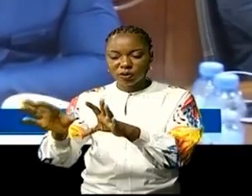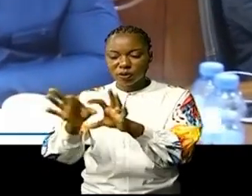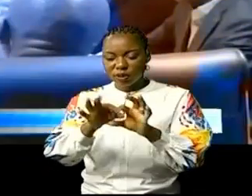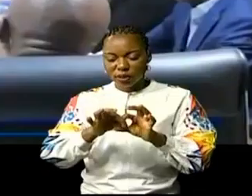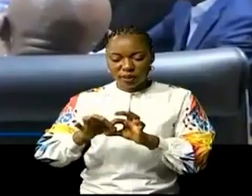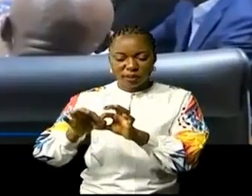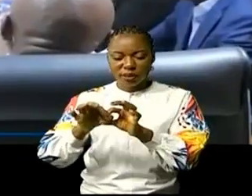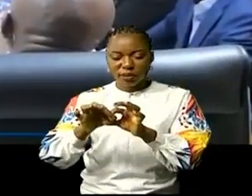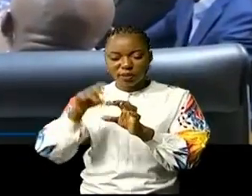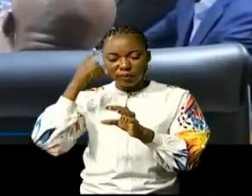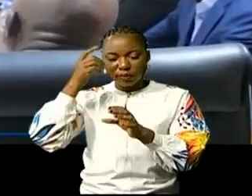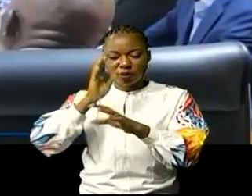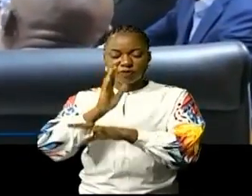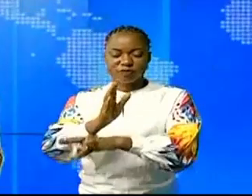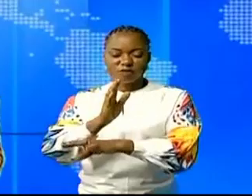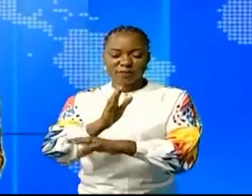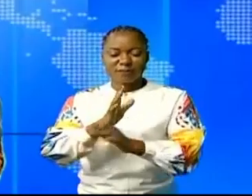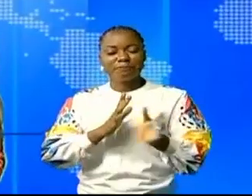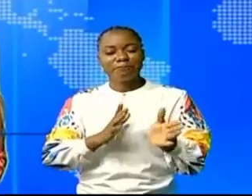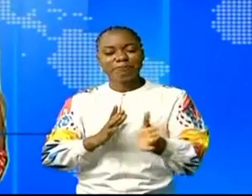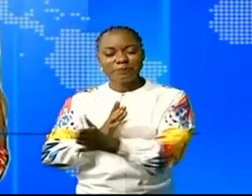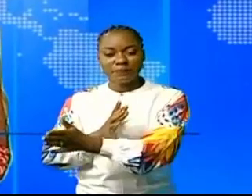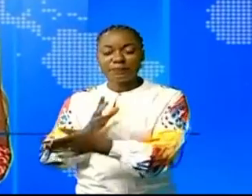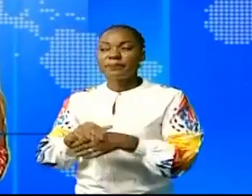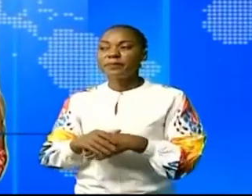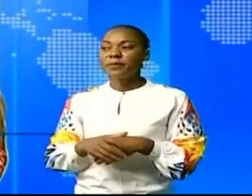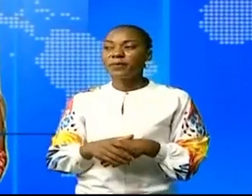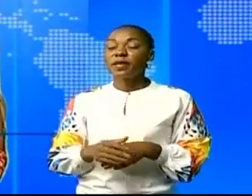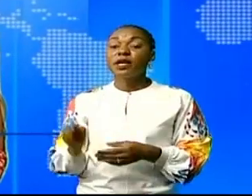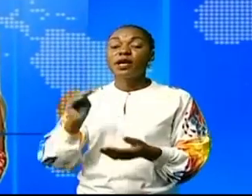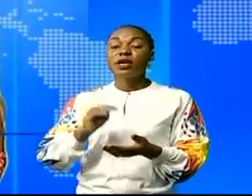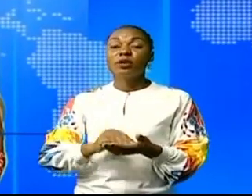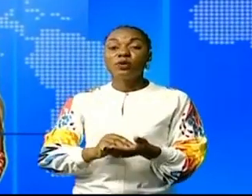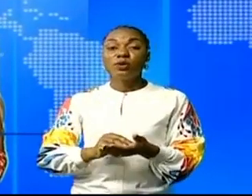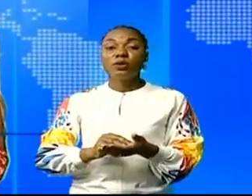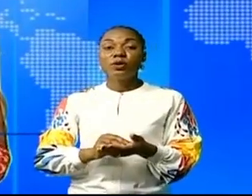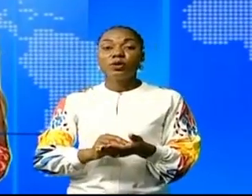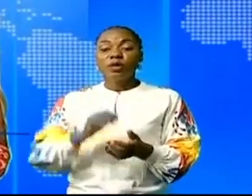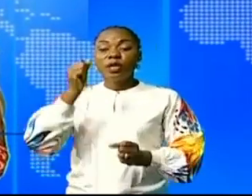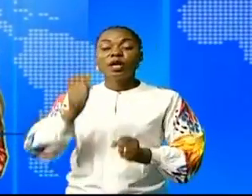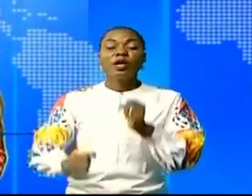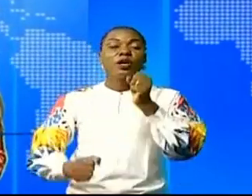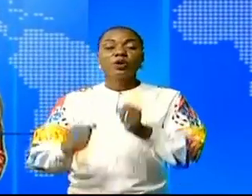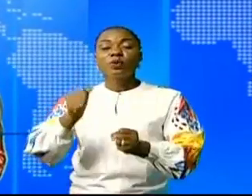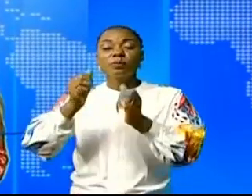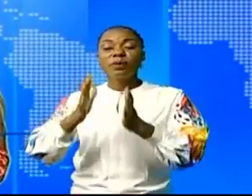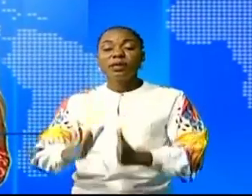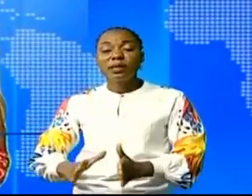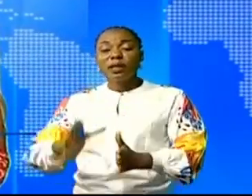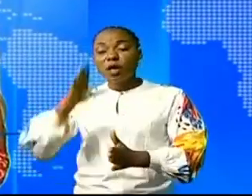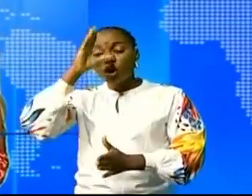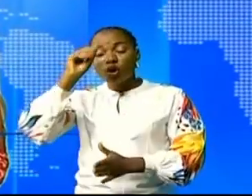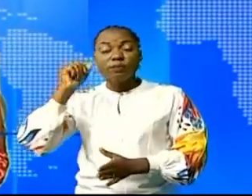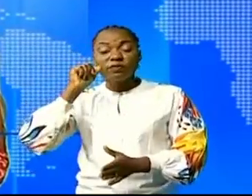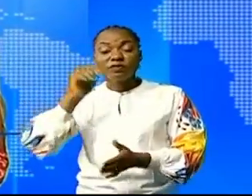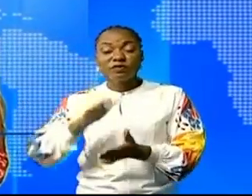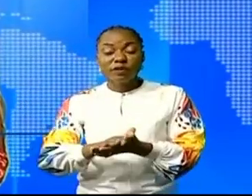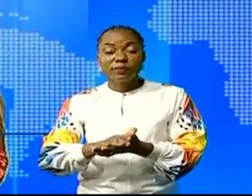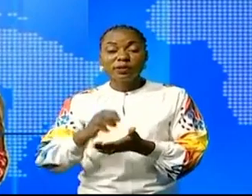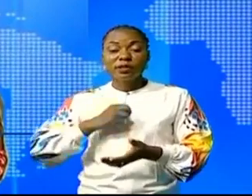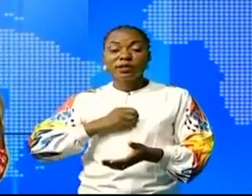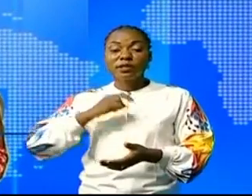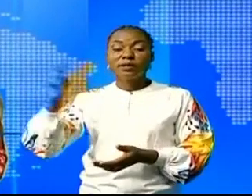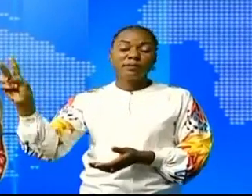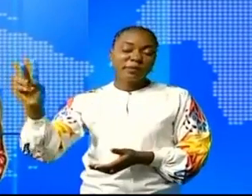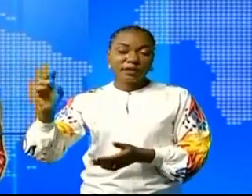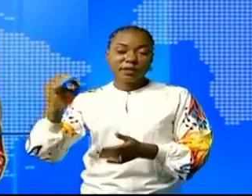l'exécutif de la conférence. Et puis, les combattants et combattantes de l'UDPS, membres de la